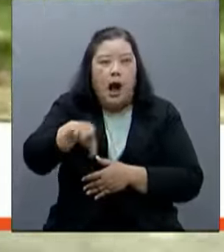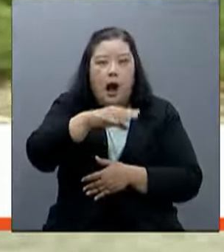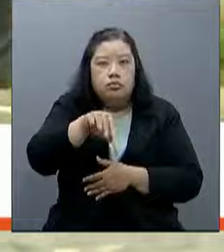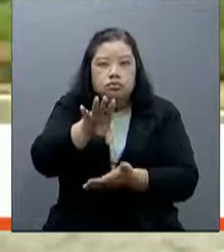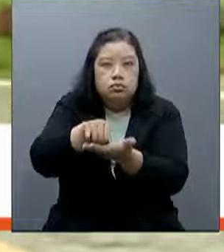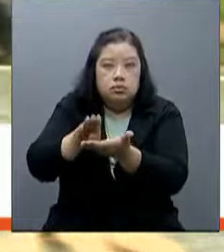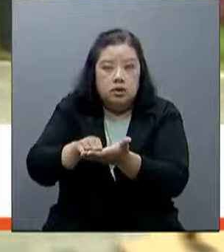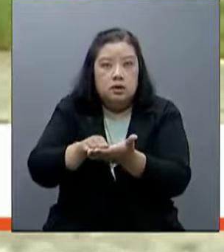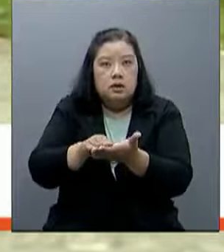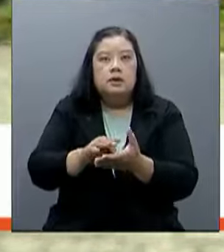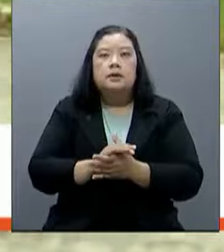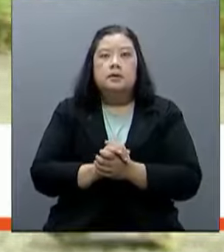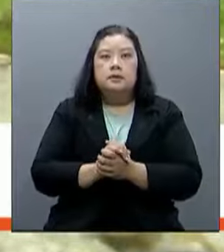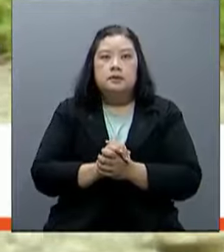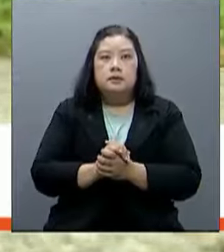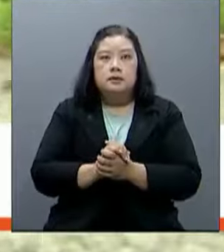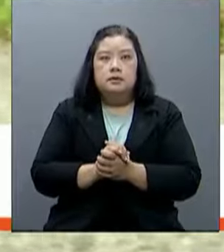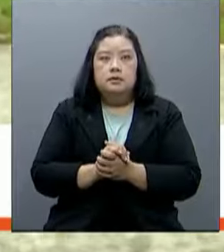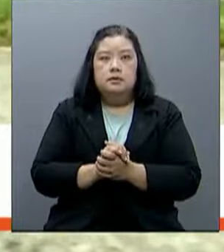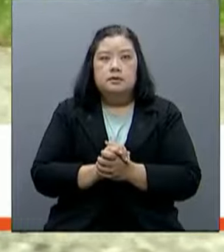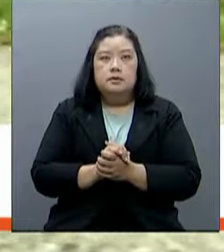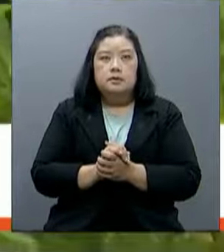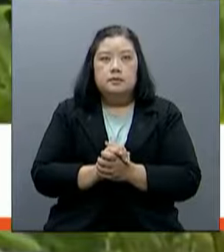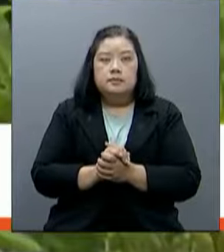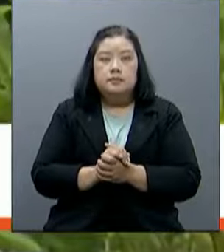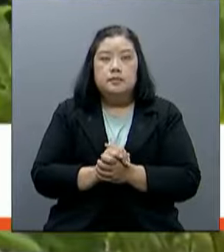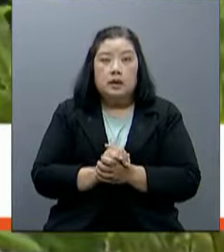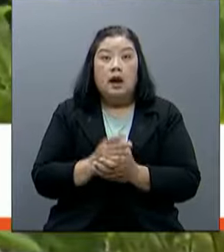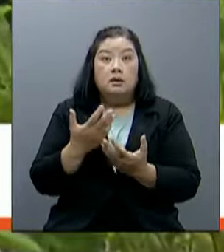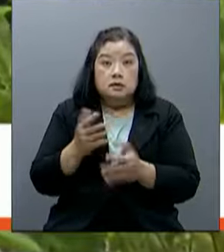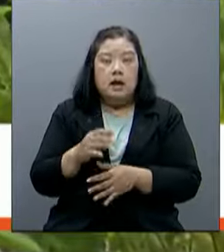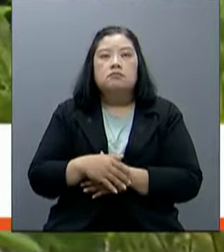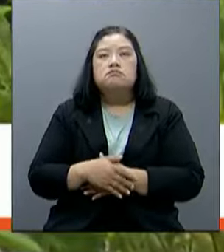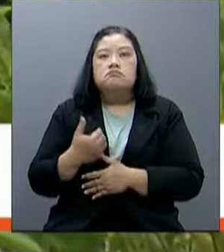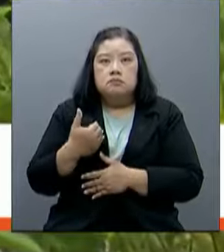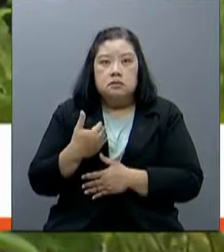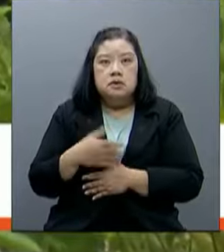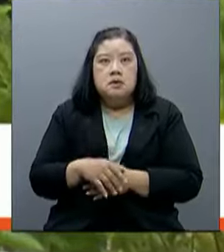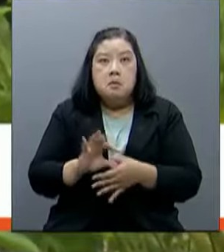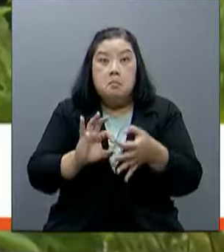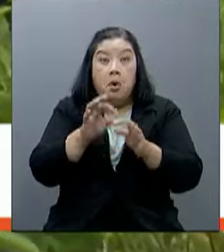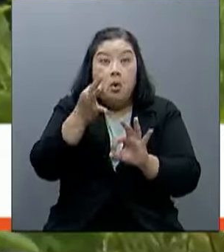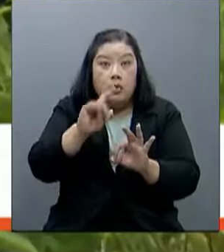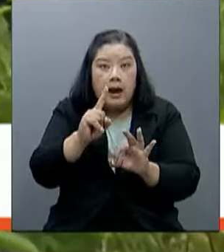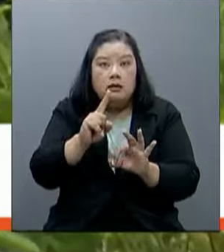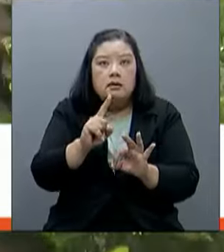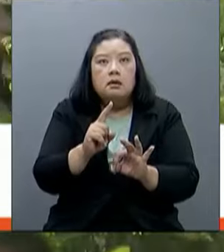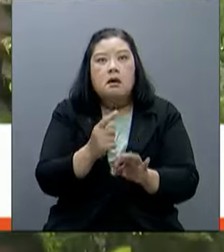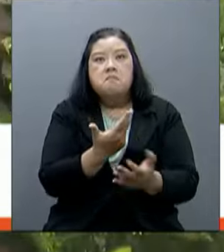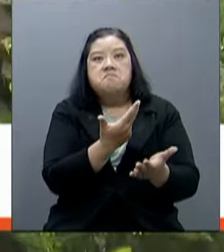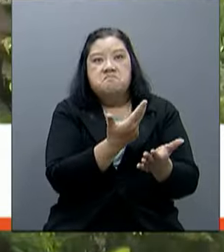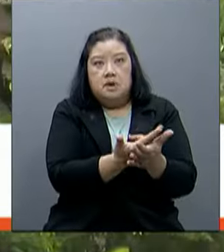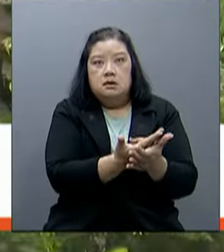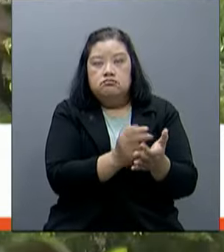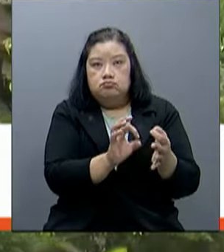างหลบหนีค่ะอย่างไรก็ตามนะคะก่อนหน้านี้เจ้าหน้าที่พบเศษซากปืนที่ถูกไฟไหม้จากระเบิด1กระบอกนะคะซึ่งจ